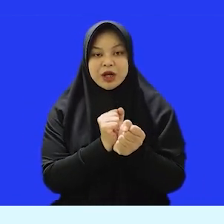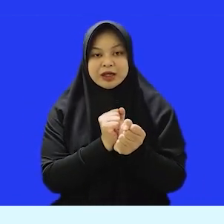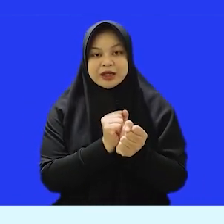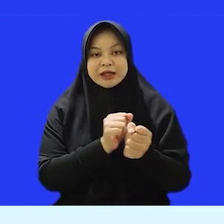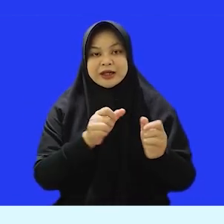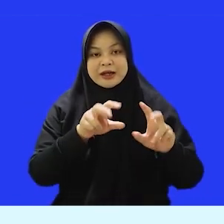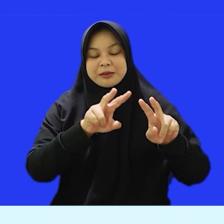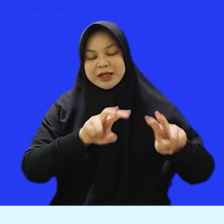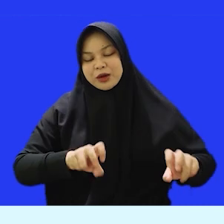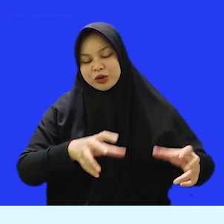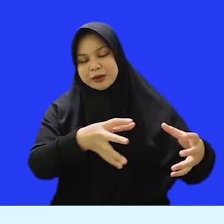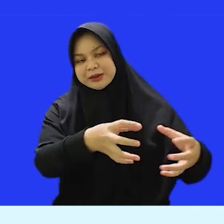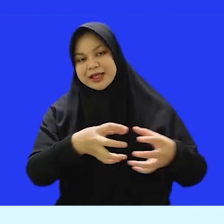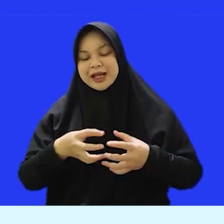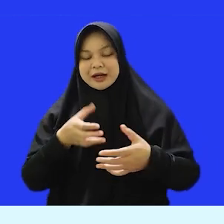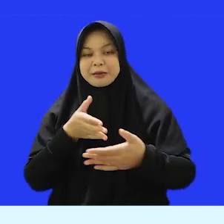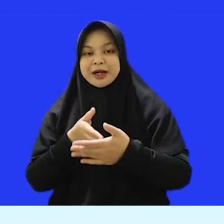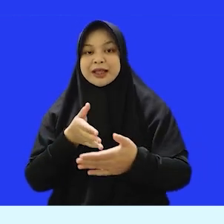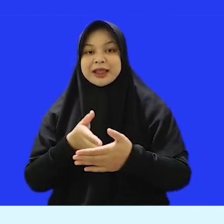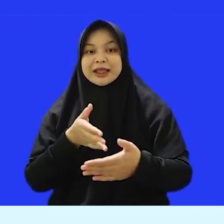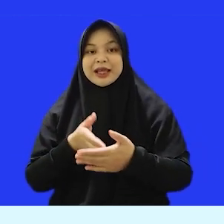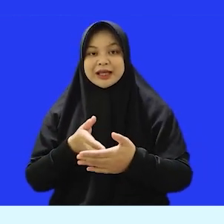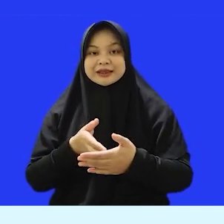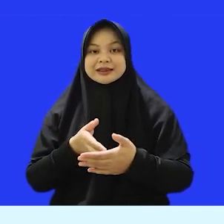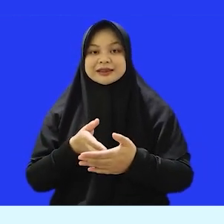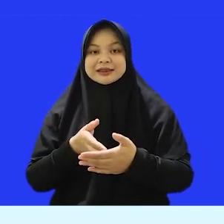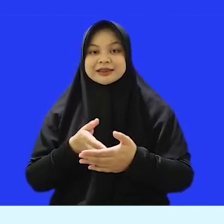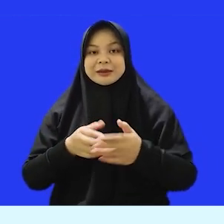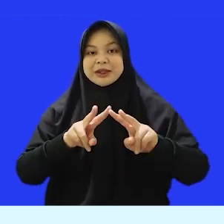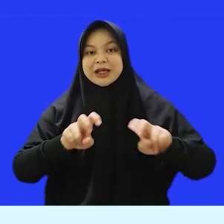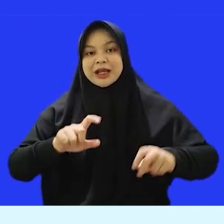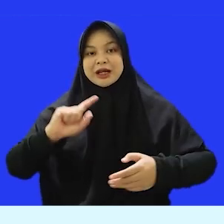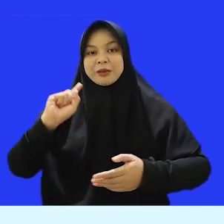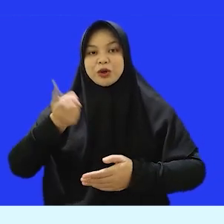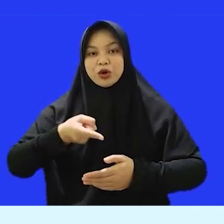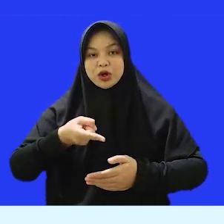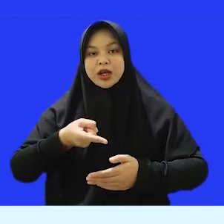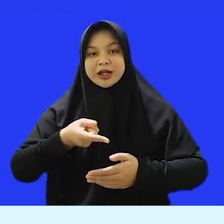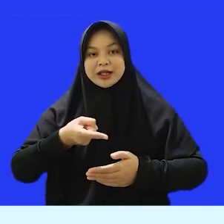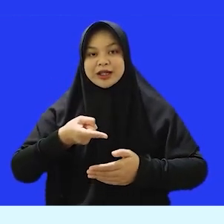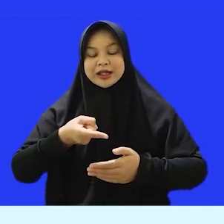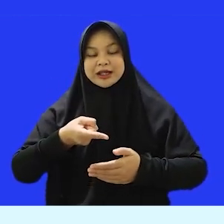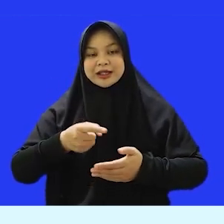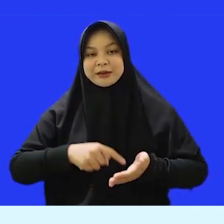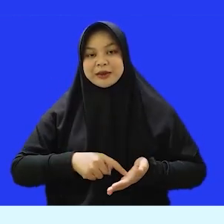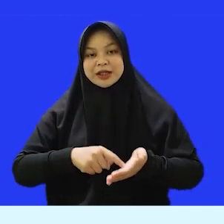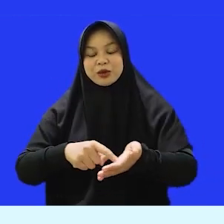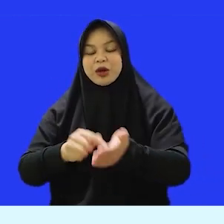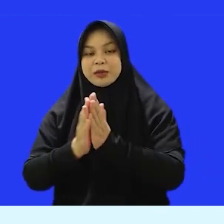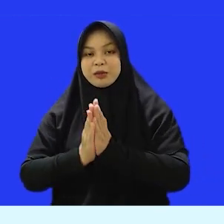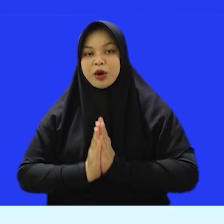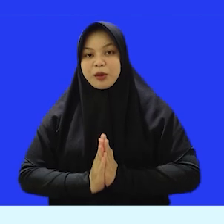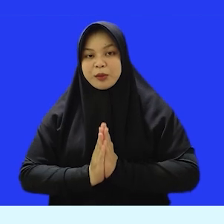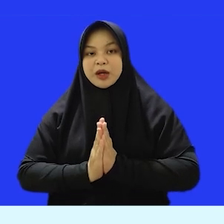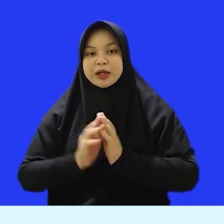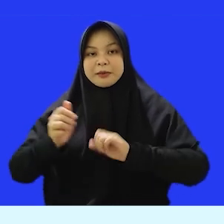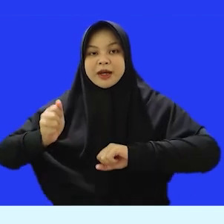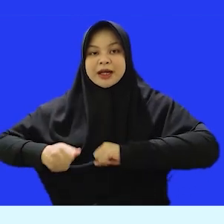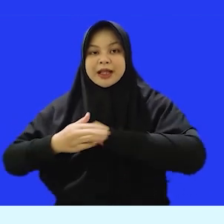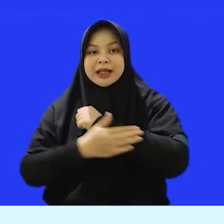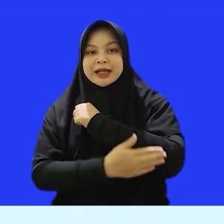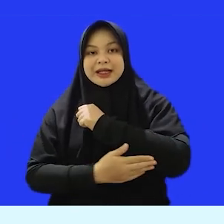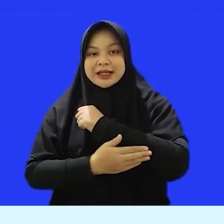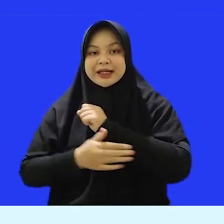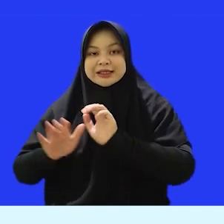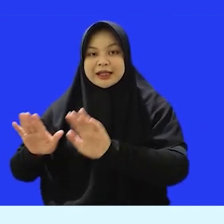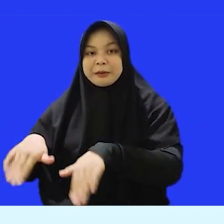penyitaan, dan penghentian penyidikan dan penuntutan dalam bentuk permohonan ke pengadilan negeri setempat. Yang